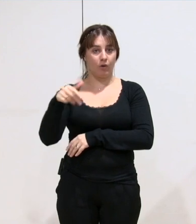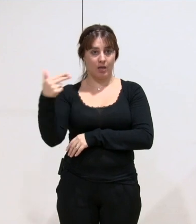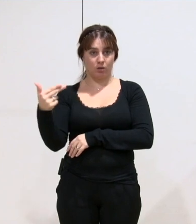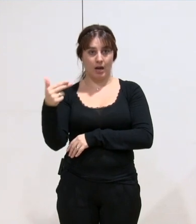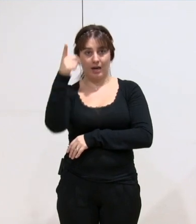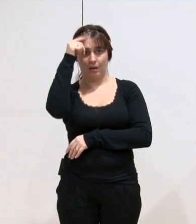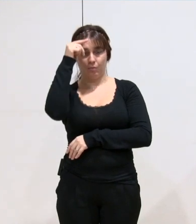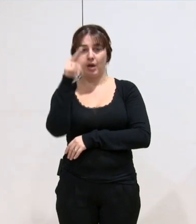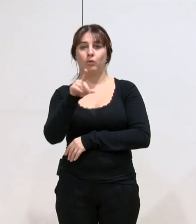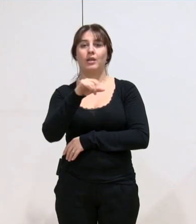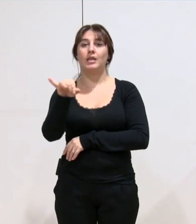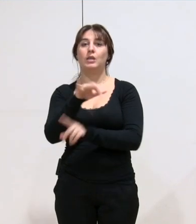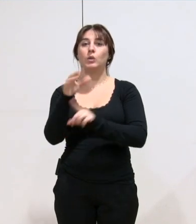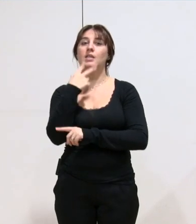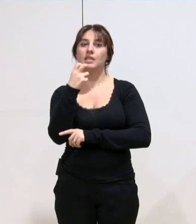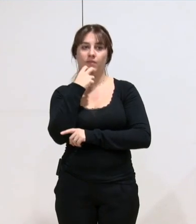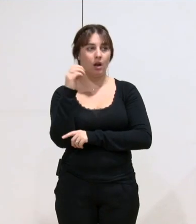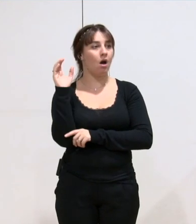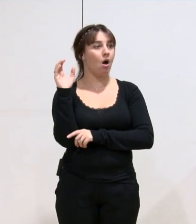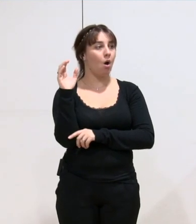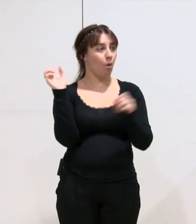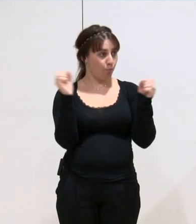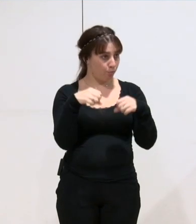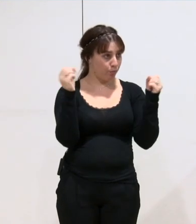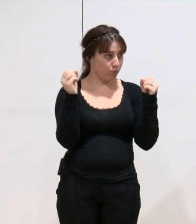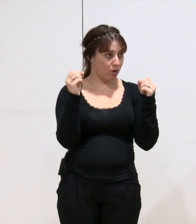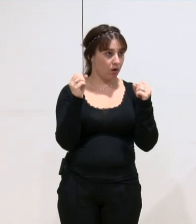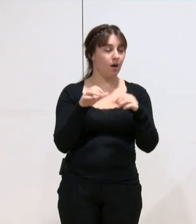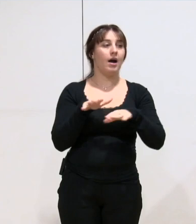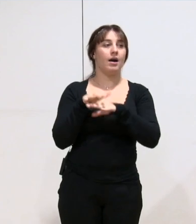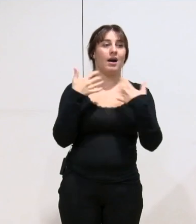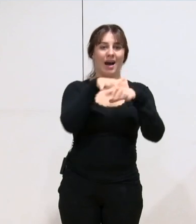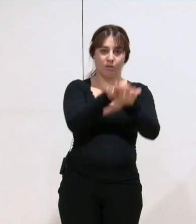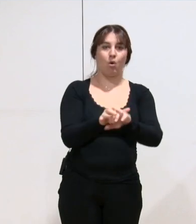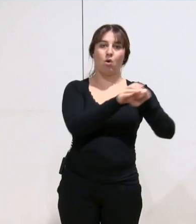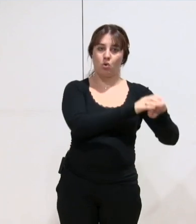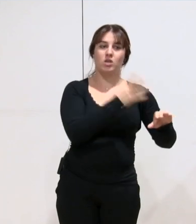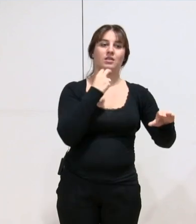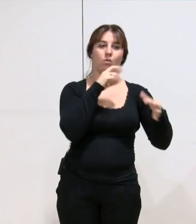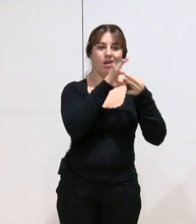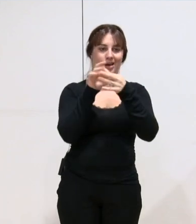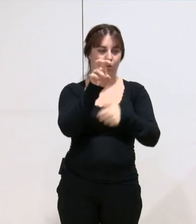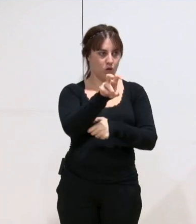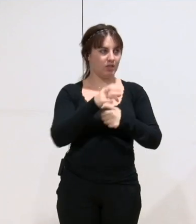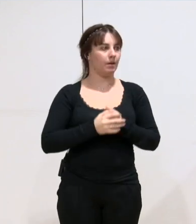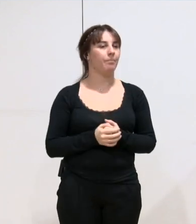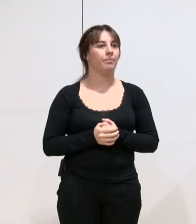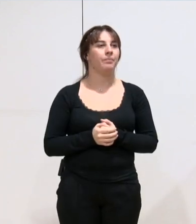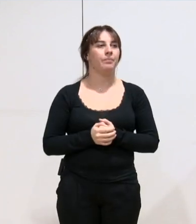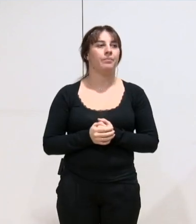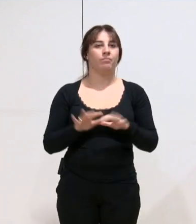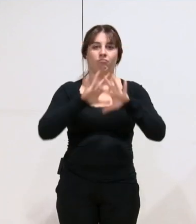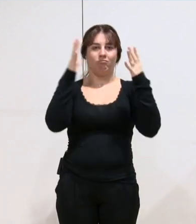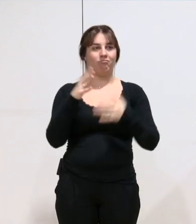National, Républicain, UDI, Société Civile. Qui vote pour? Le Rassemblement Citoyen, de la Gauche et des Écologistes. Nous avons donc